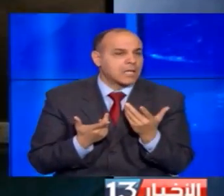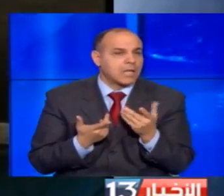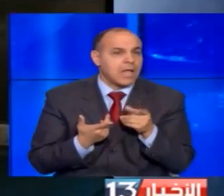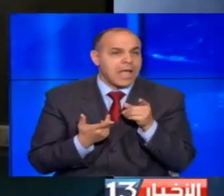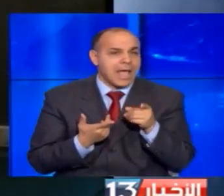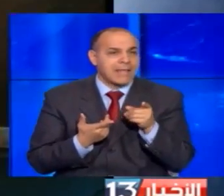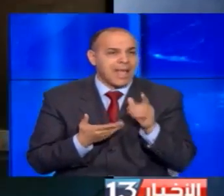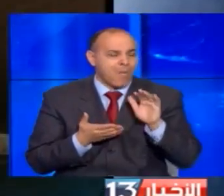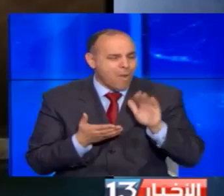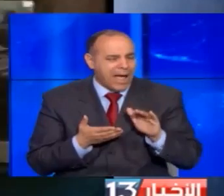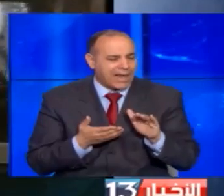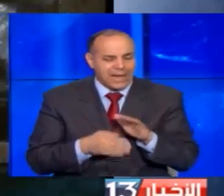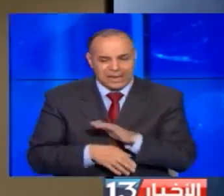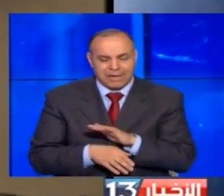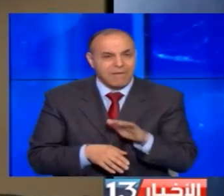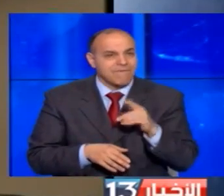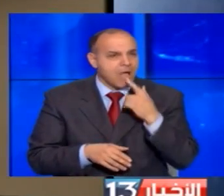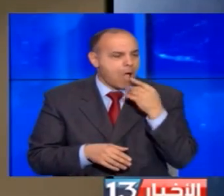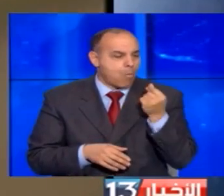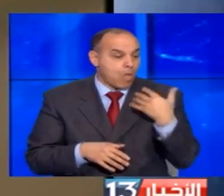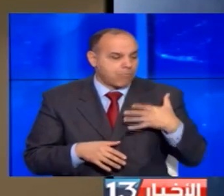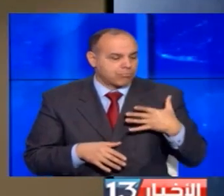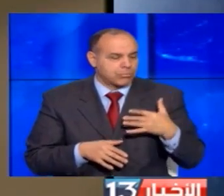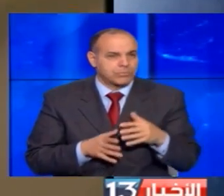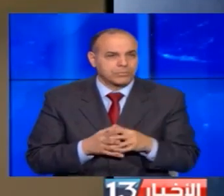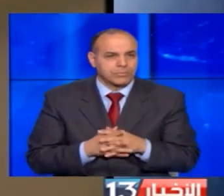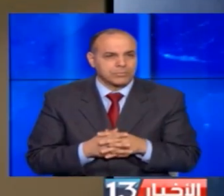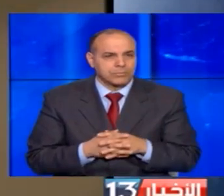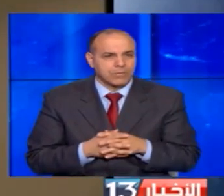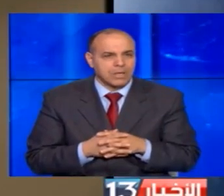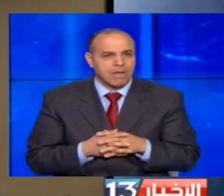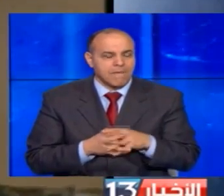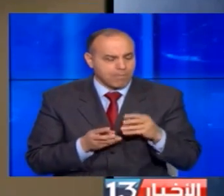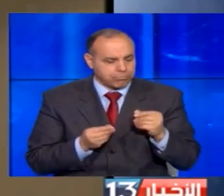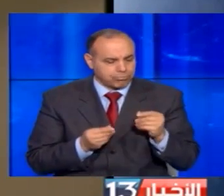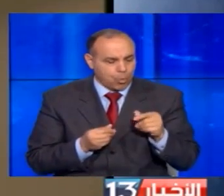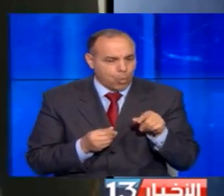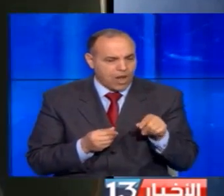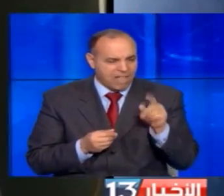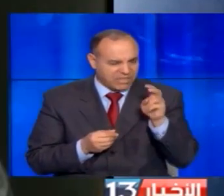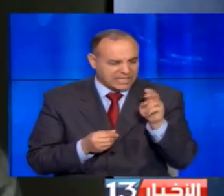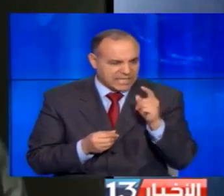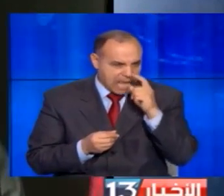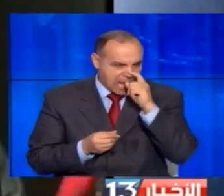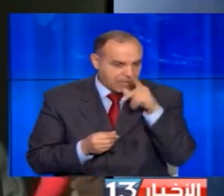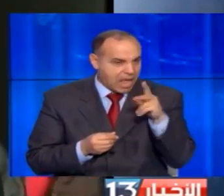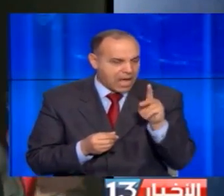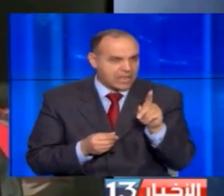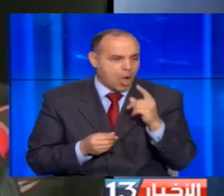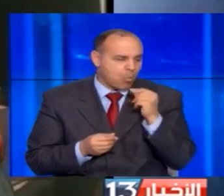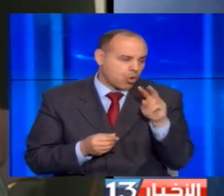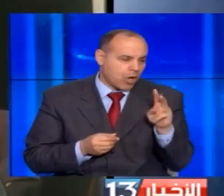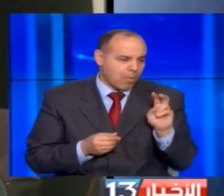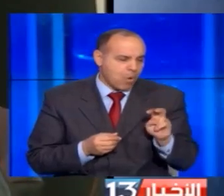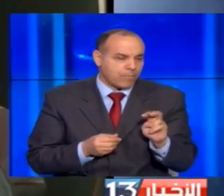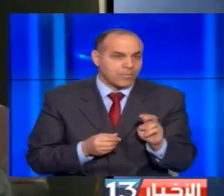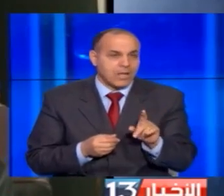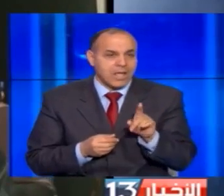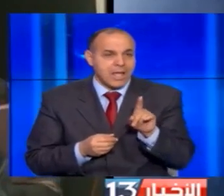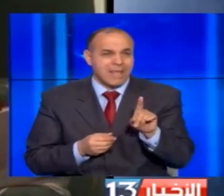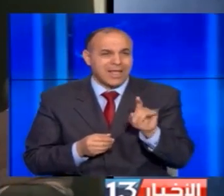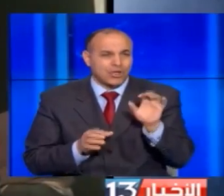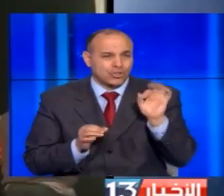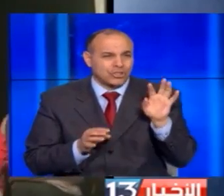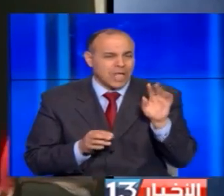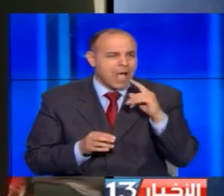نتاع اقل، فيه الحموضه اكثر، حموضة المرجين تبقى في الزيت العربي أكثر من الحموضة الأخرى، وبالنسبة للعصري